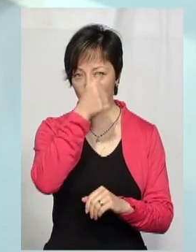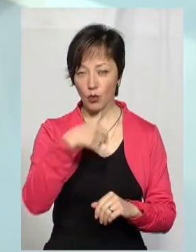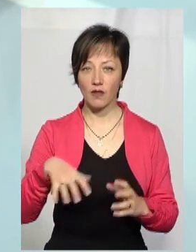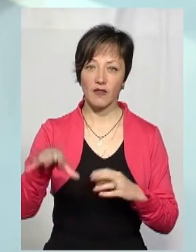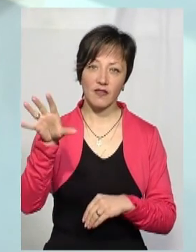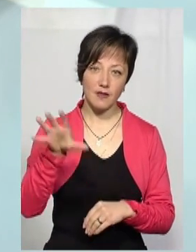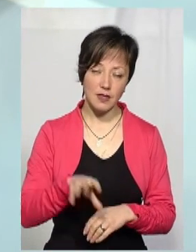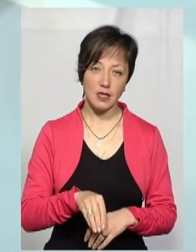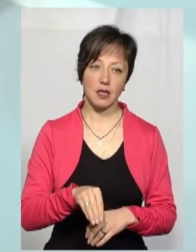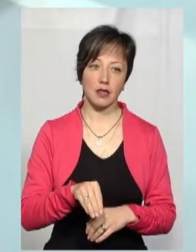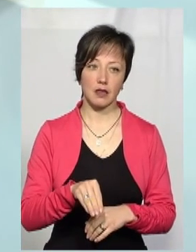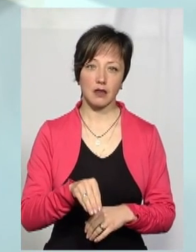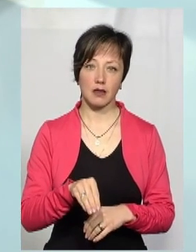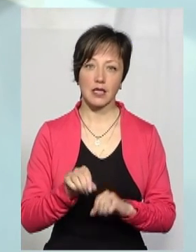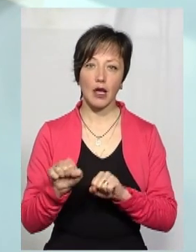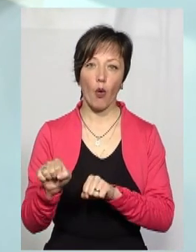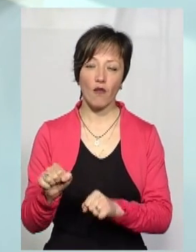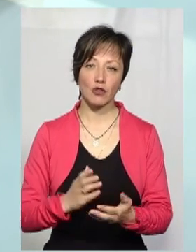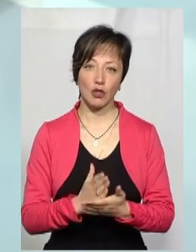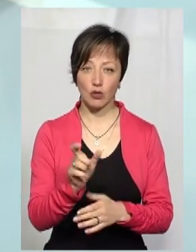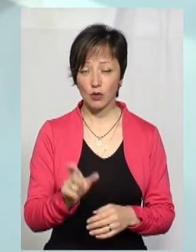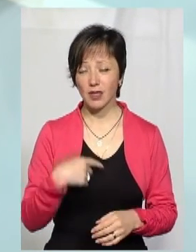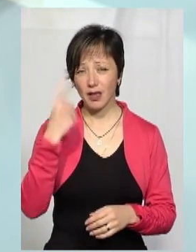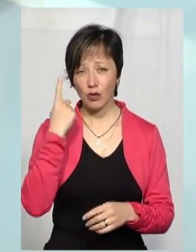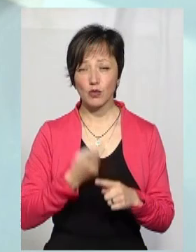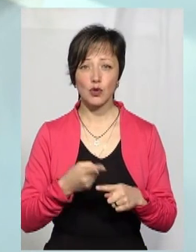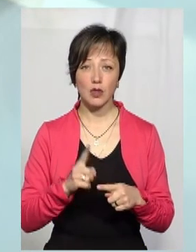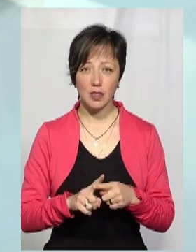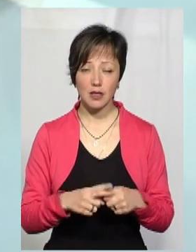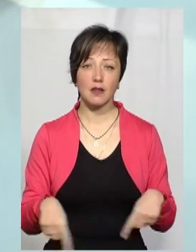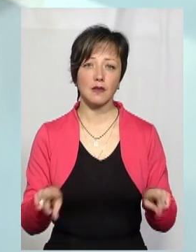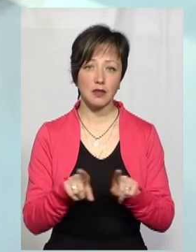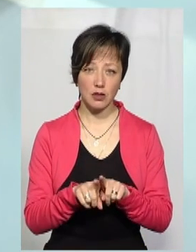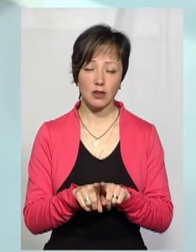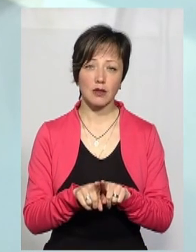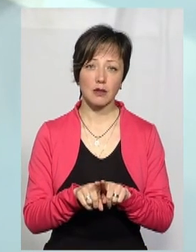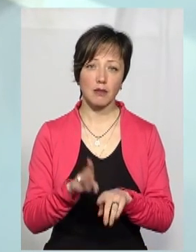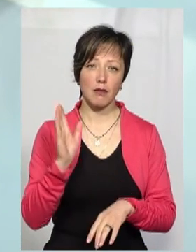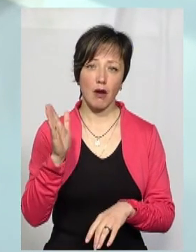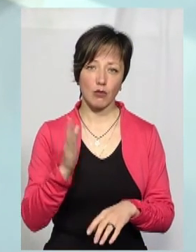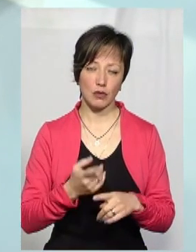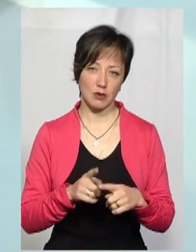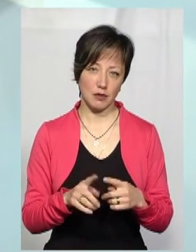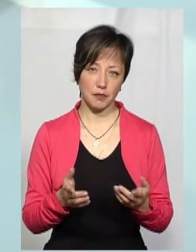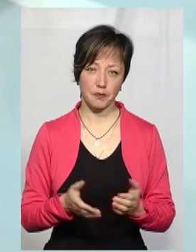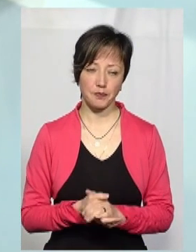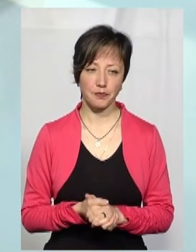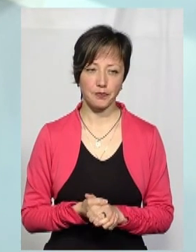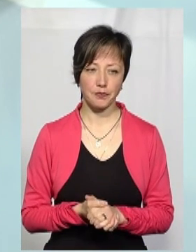року весь страховий стаж людини. Я думаю, що це все ж таки майбутнє за цим, тому що...